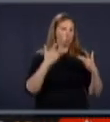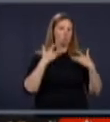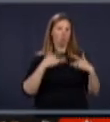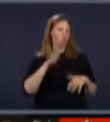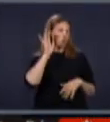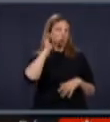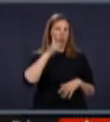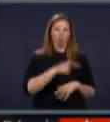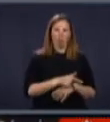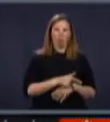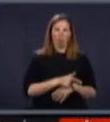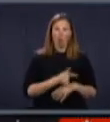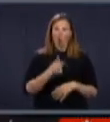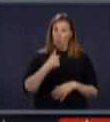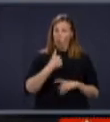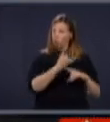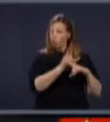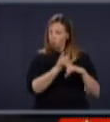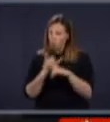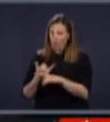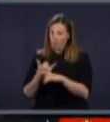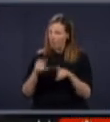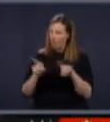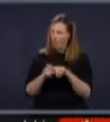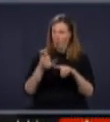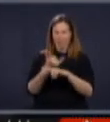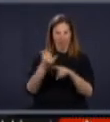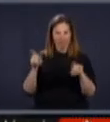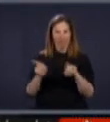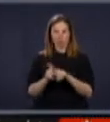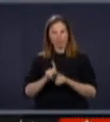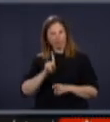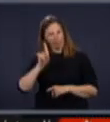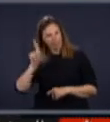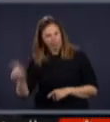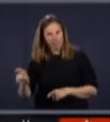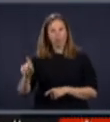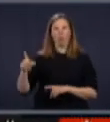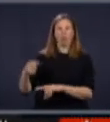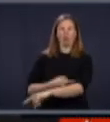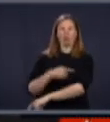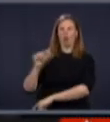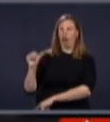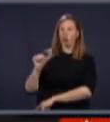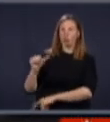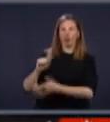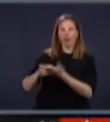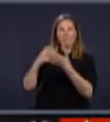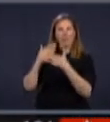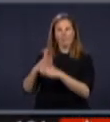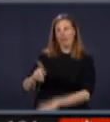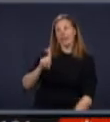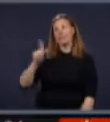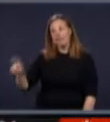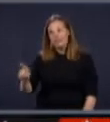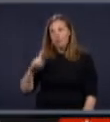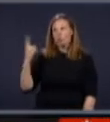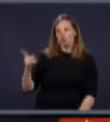cette question-là à chaque matin, incluant ce matin, au Dr Arruda dans notre préparation.